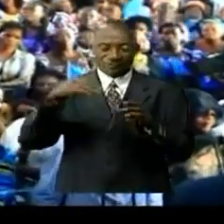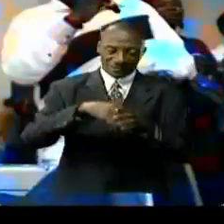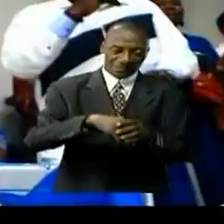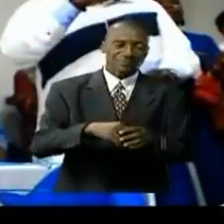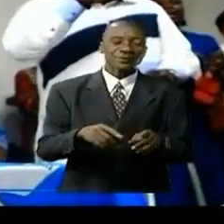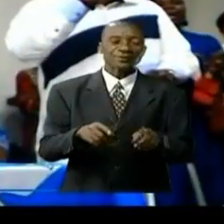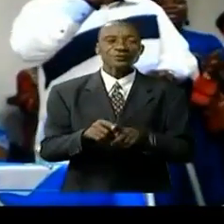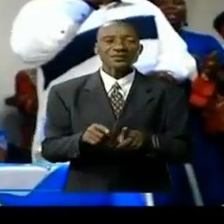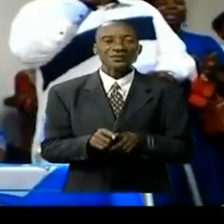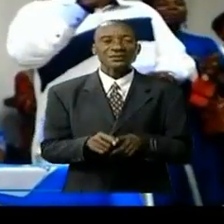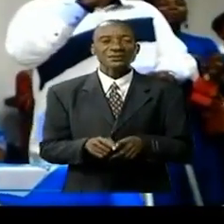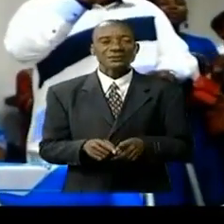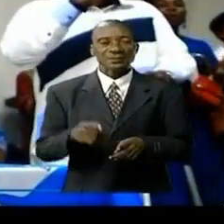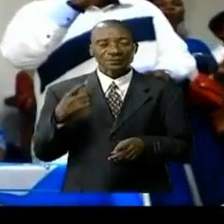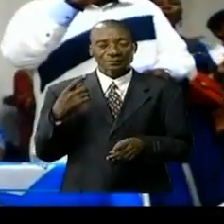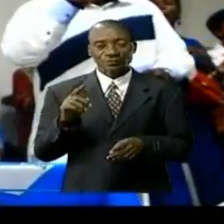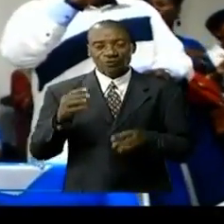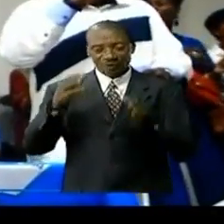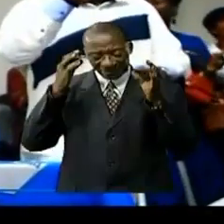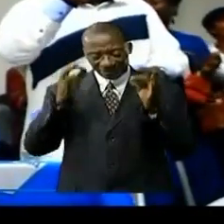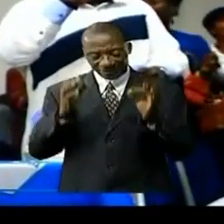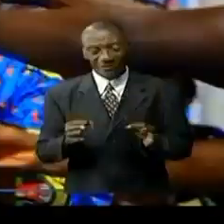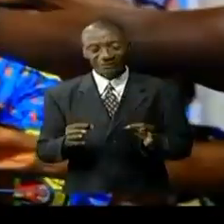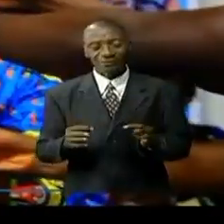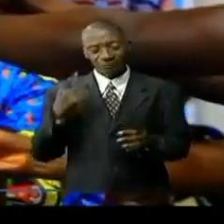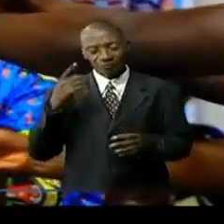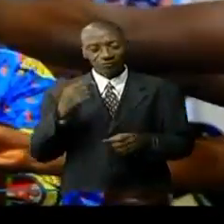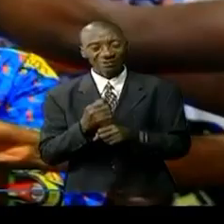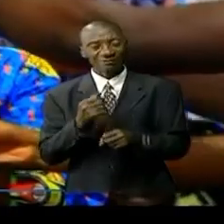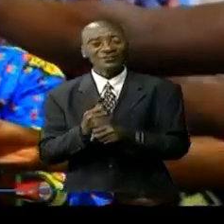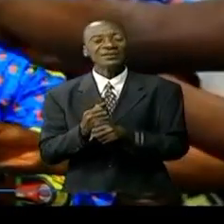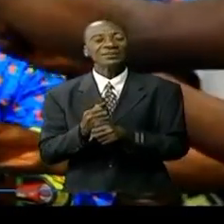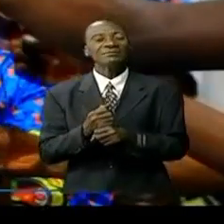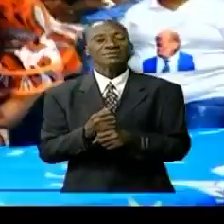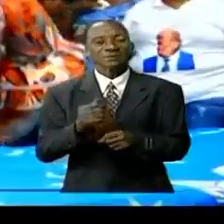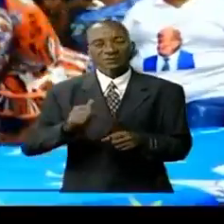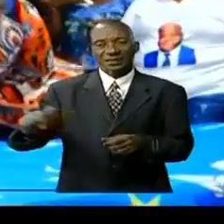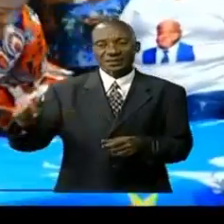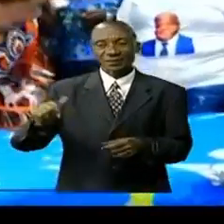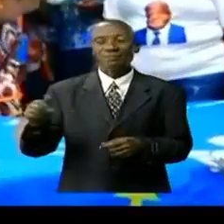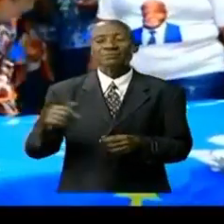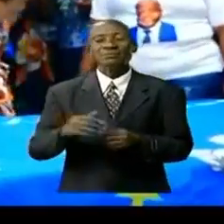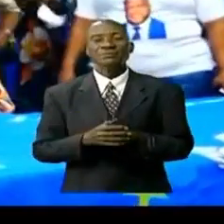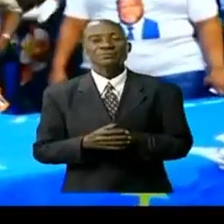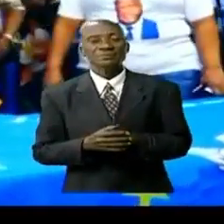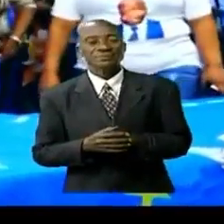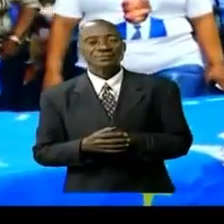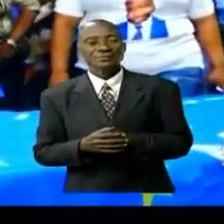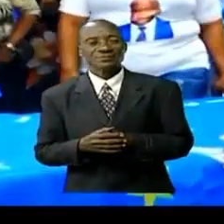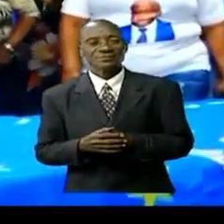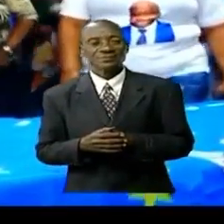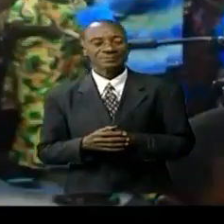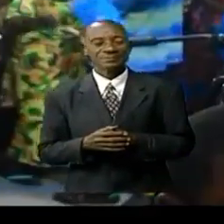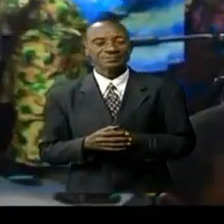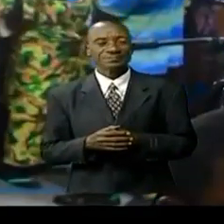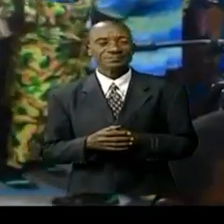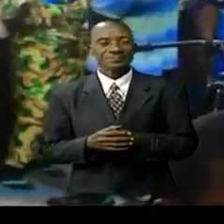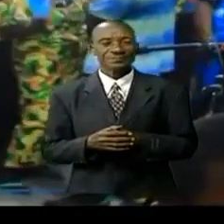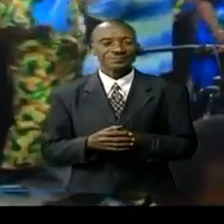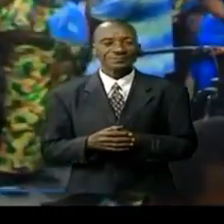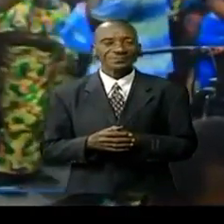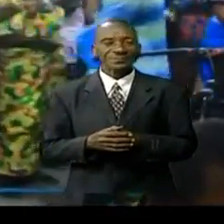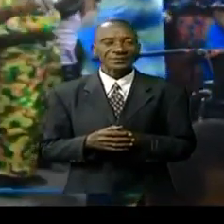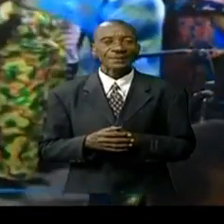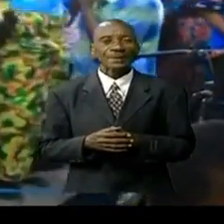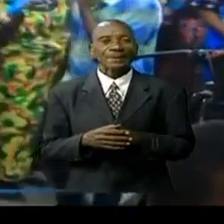doivent s'autodéterminer à ne pas servir de tremplin aux politiciens en quête de positionnement. Maître Marie-Louise Ekpoli a appelé les femmes